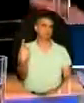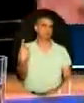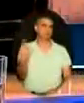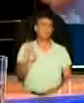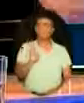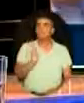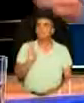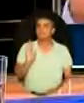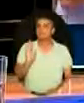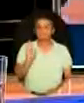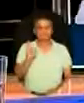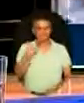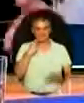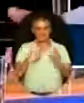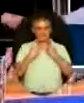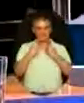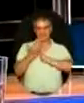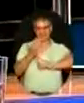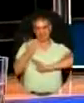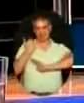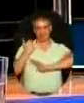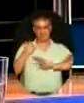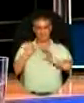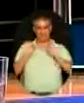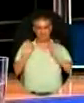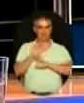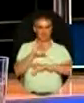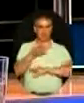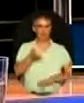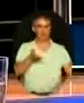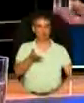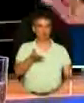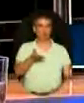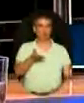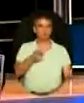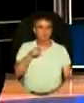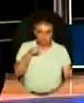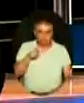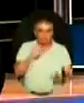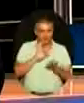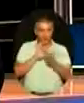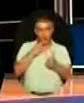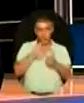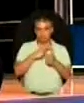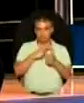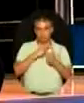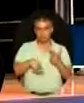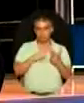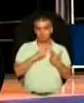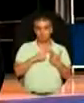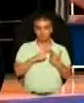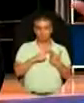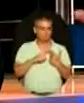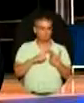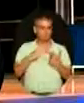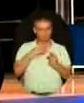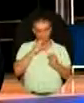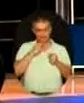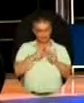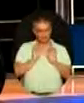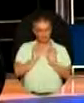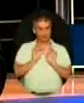זה לא, זה אפרופו שיחתנו טרום התחלת השידור. זו נקודה אחת. נקודה שנייה, שאני באמת לגופו